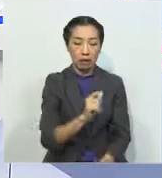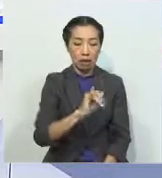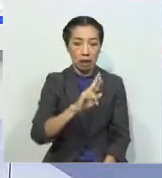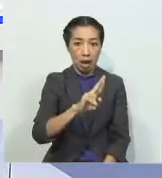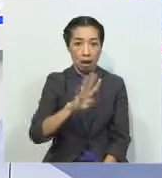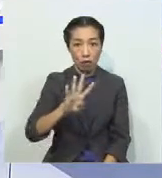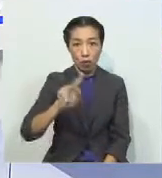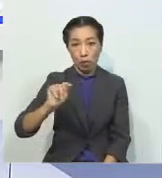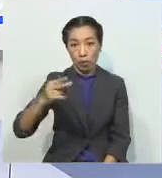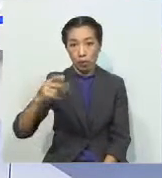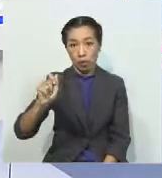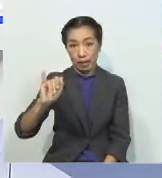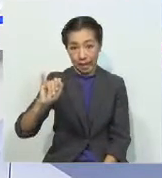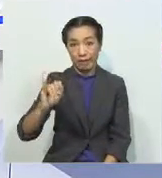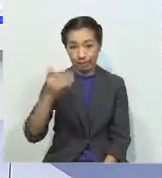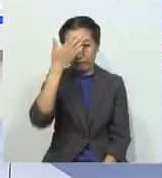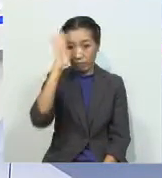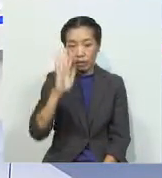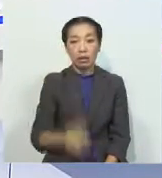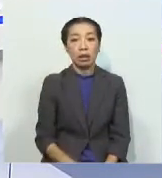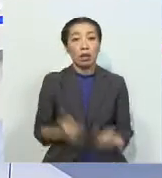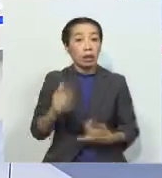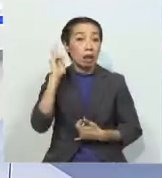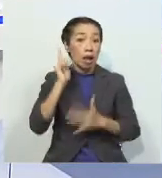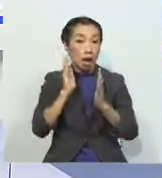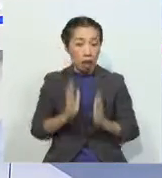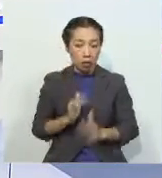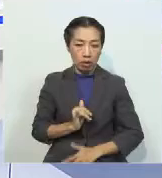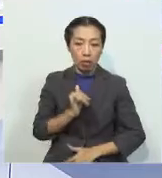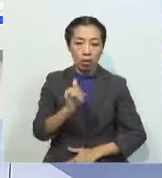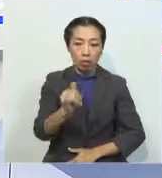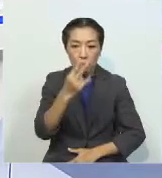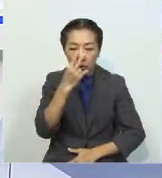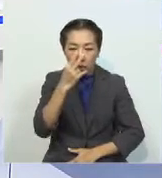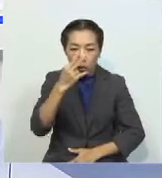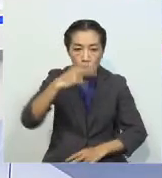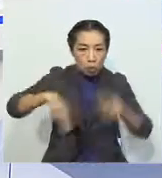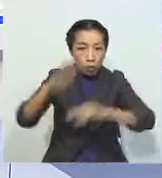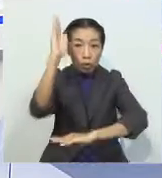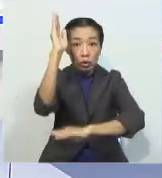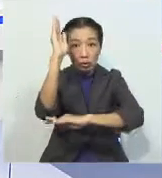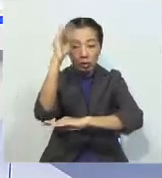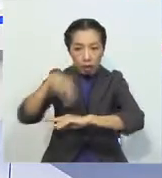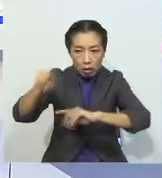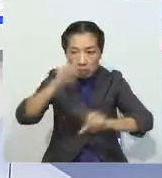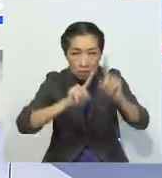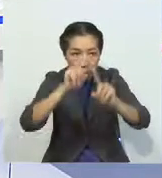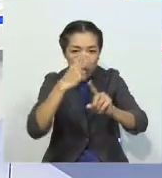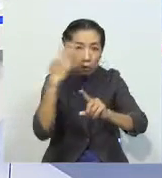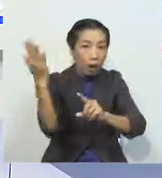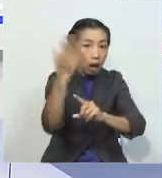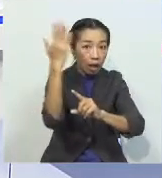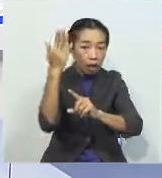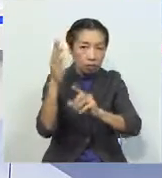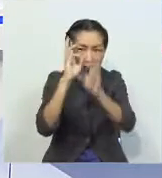ครับผมแล้ววันนี้เองนะครับทีมข่าวของเราก็ได้มีการลงพื้นที่สำรวจฝุ่นละอองในอากาศบริเวณโดยรอบอนุสาวรีย์ชัยสมรภูมินะครับ